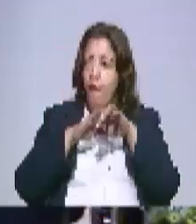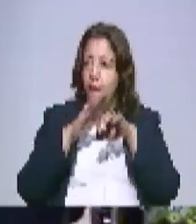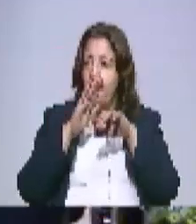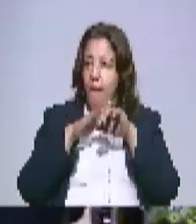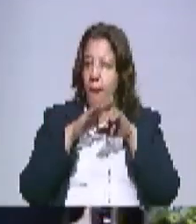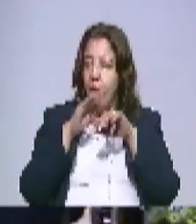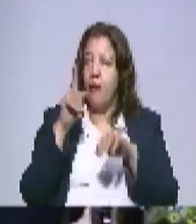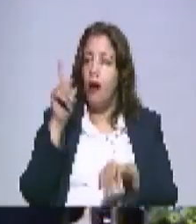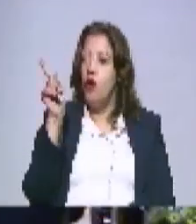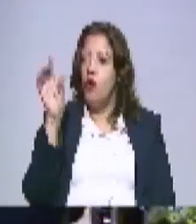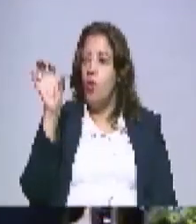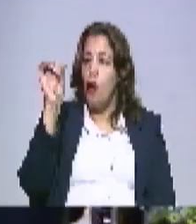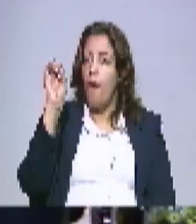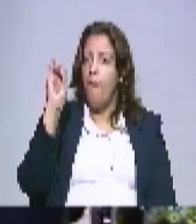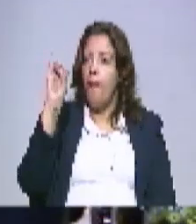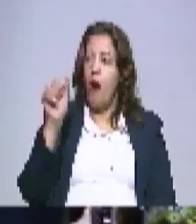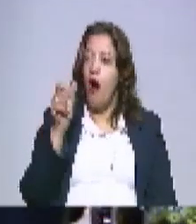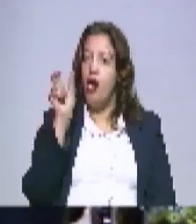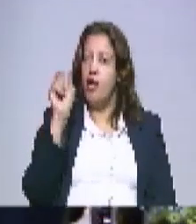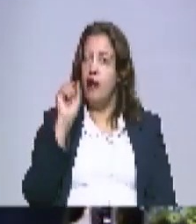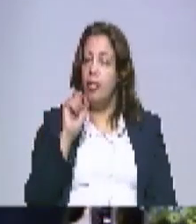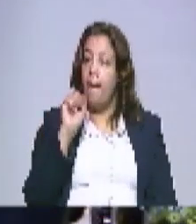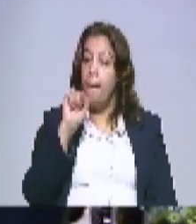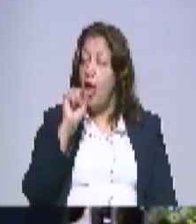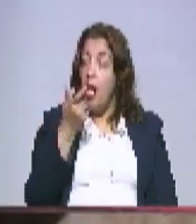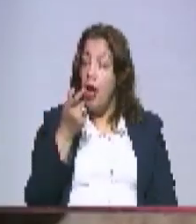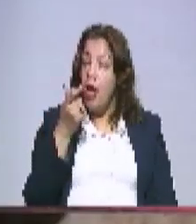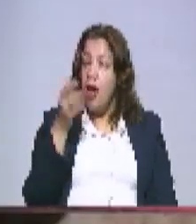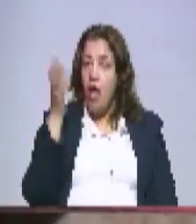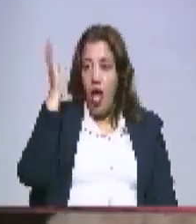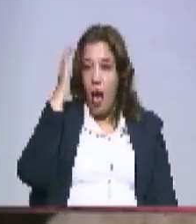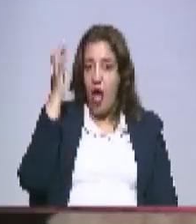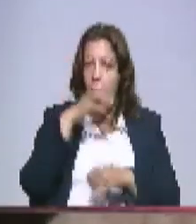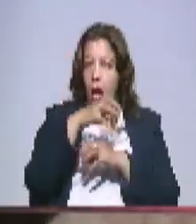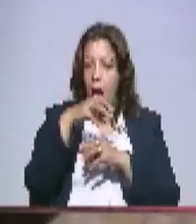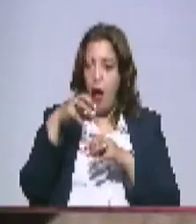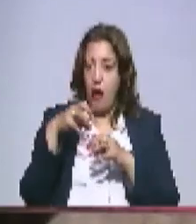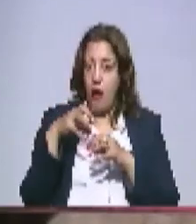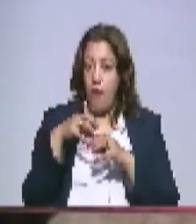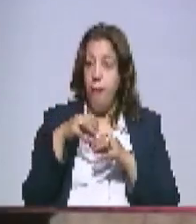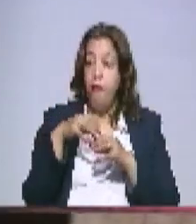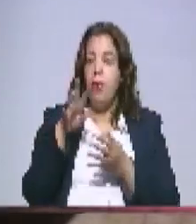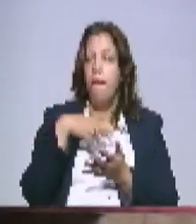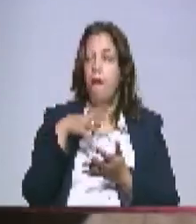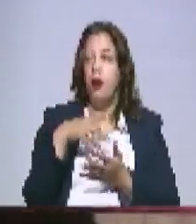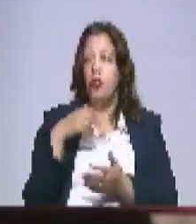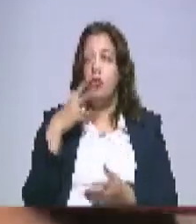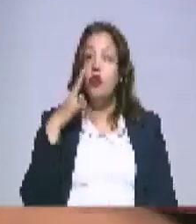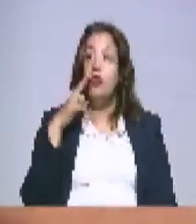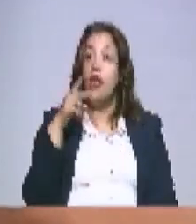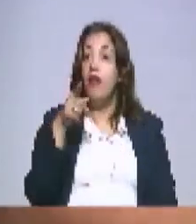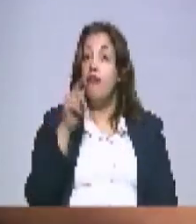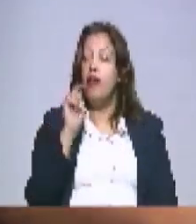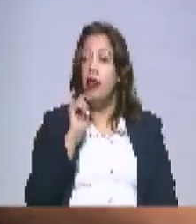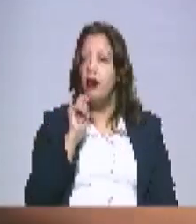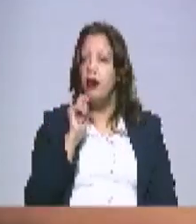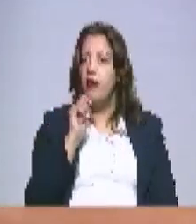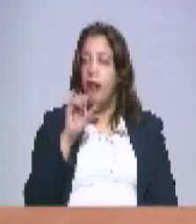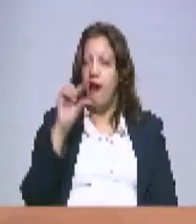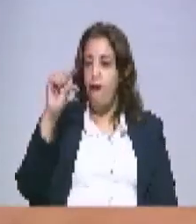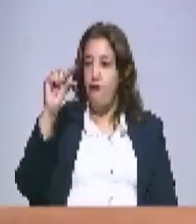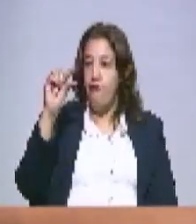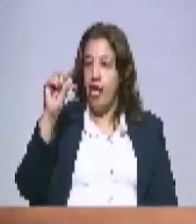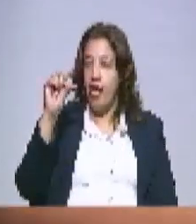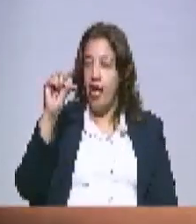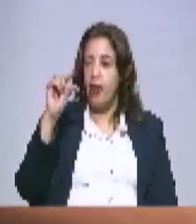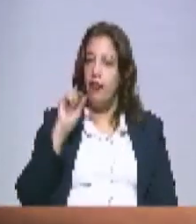ده للقرنبيط المشوي. ماشي. حلو كده؟ احنا هنعمله بشكل مختلف شويه النهارده. نحط فنجان دبس رمان